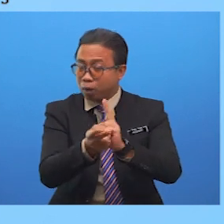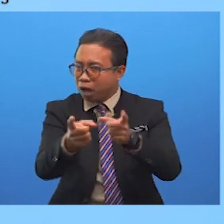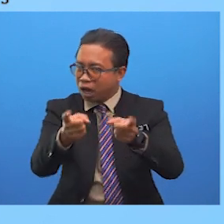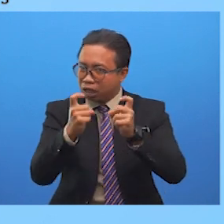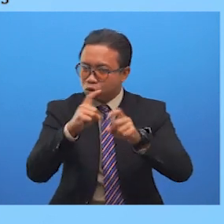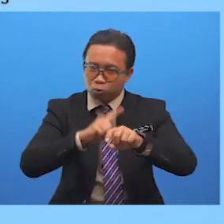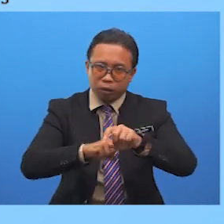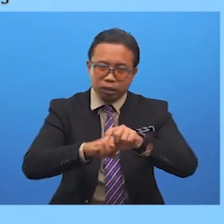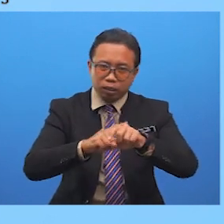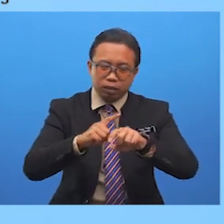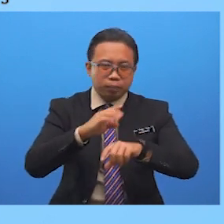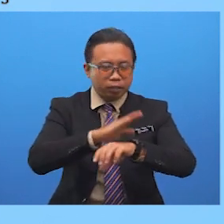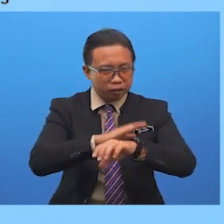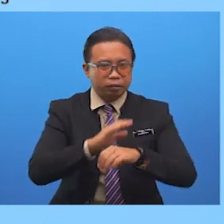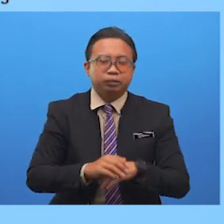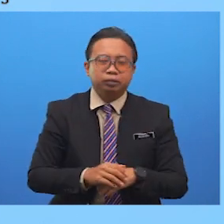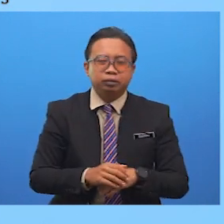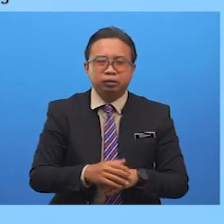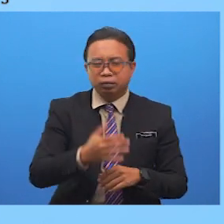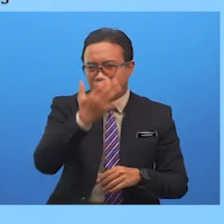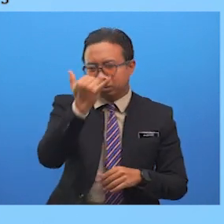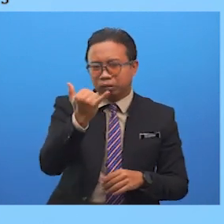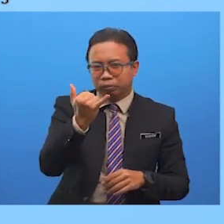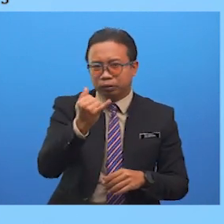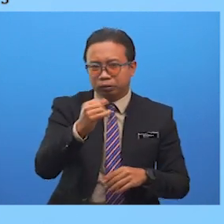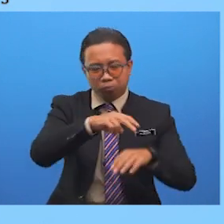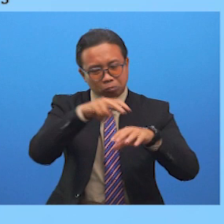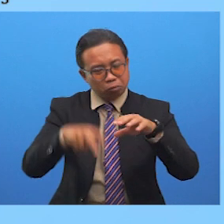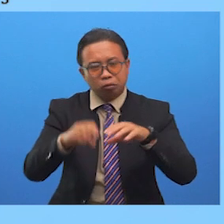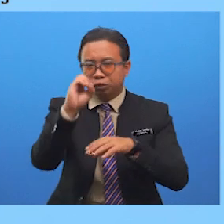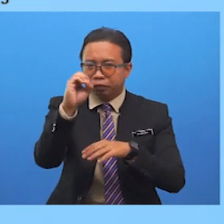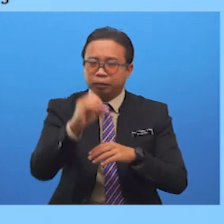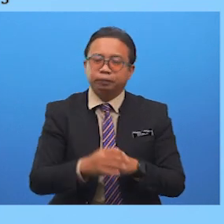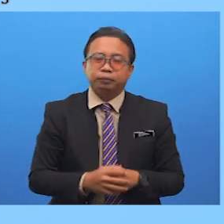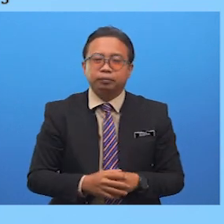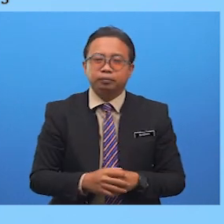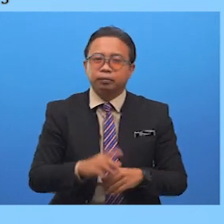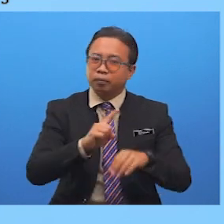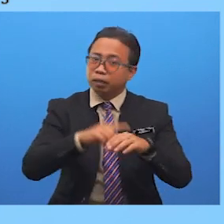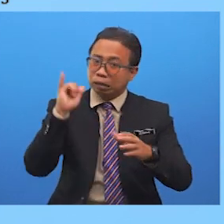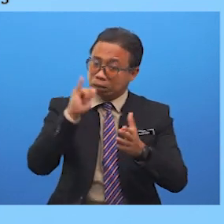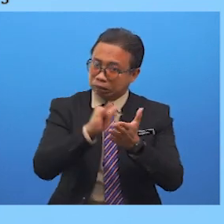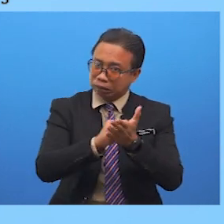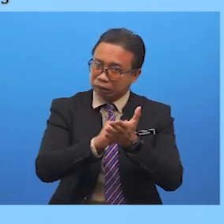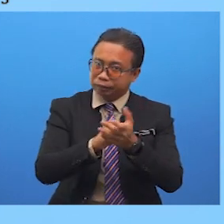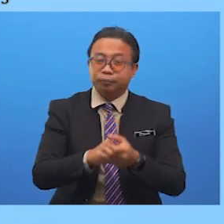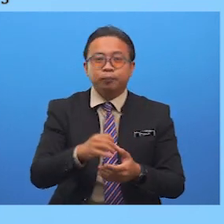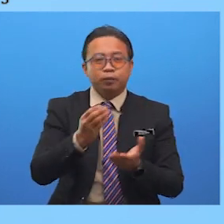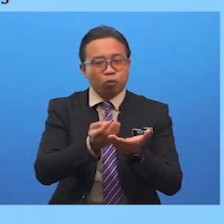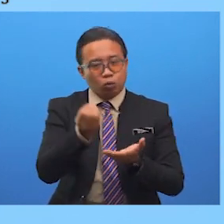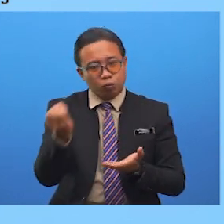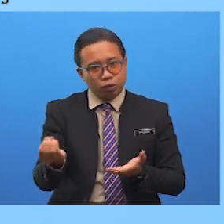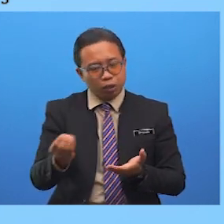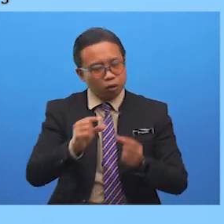laju terhadap masa kerana nilai keturunan adalah Syifa pada ketika ini objek